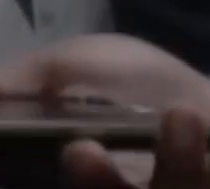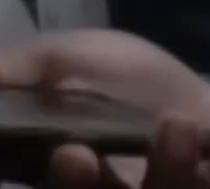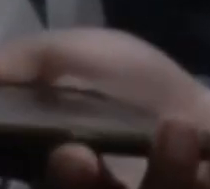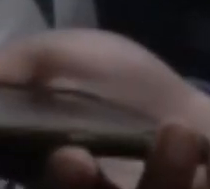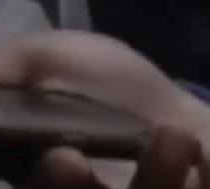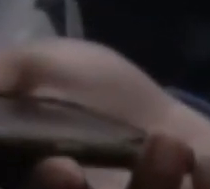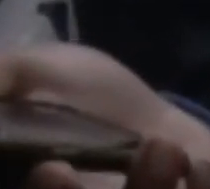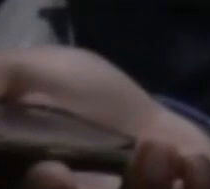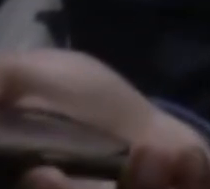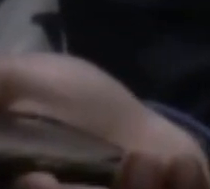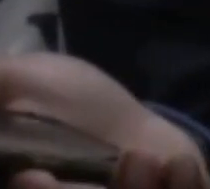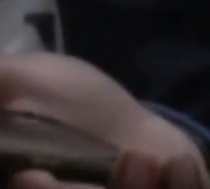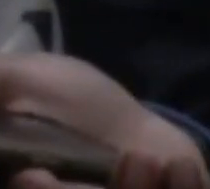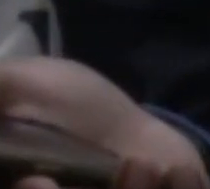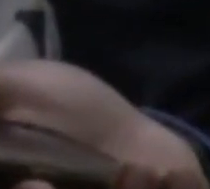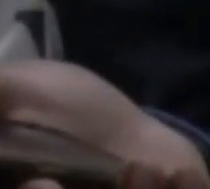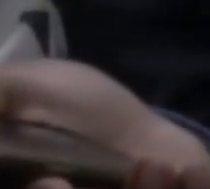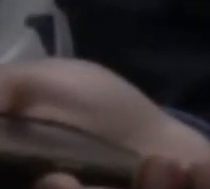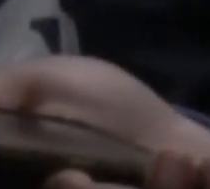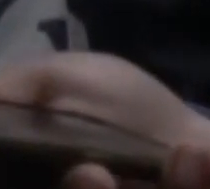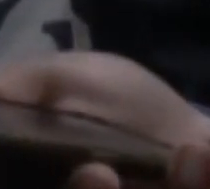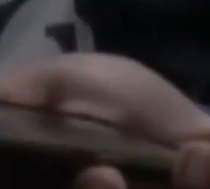MeMiles bangkit lagi ke depan. Bangkit artinya